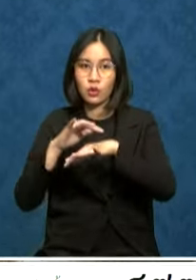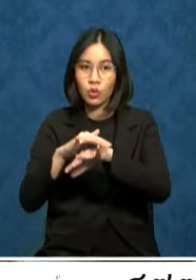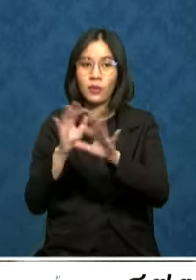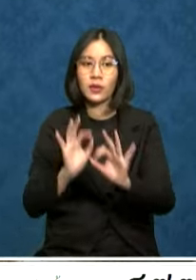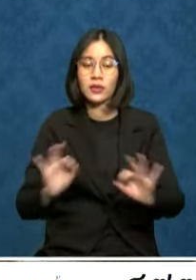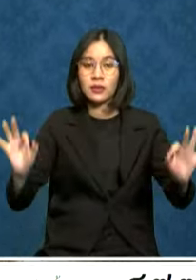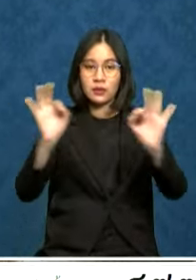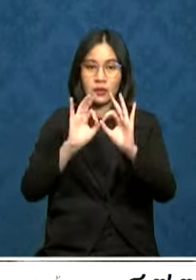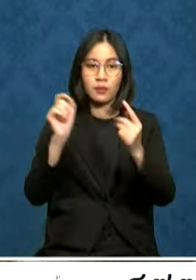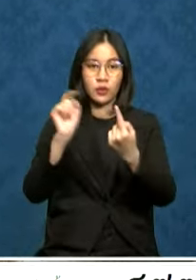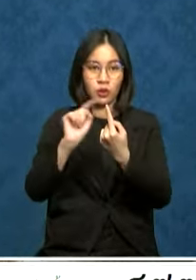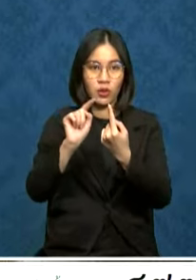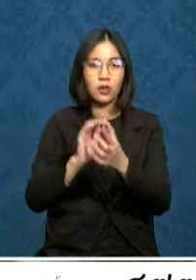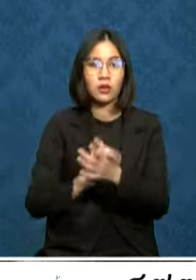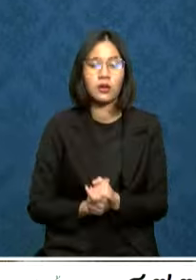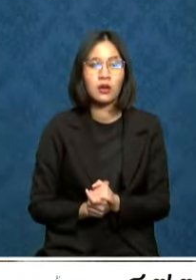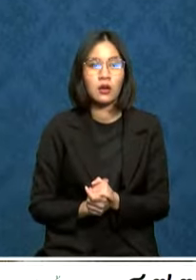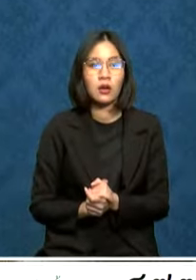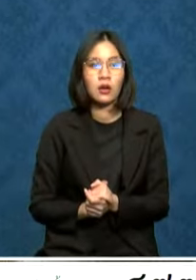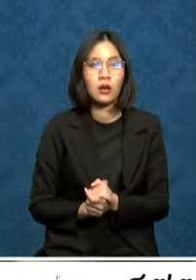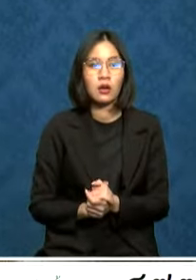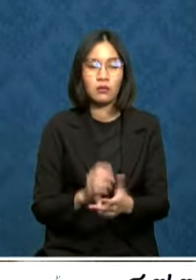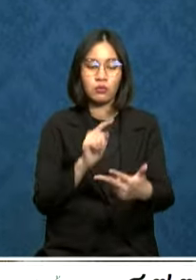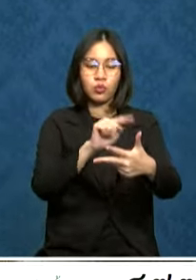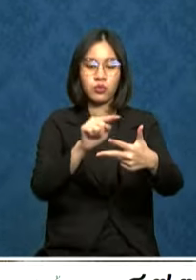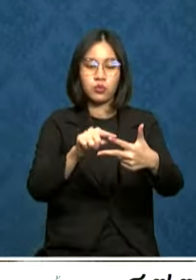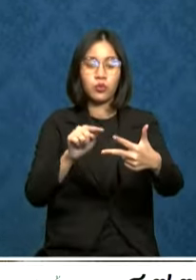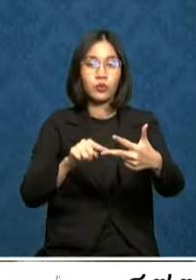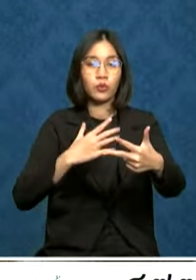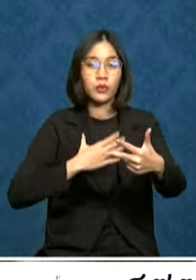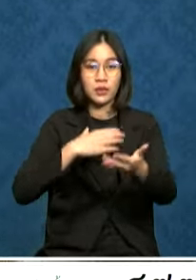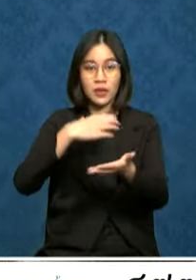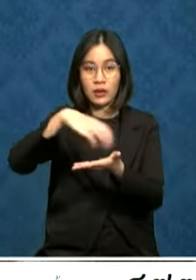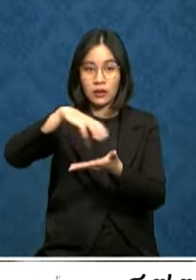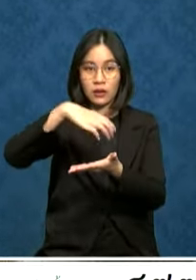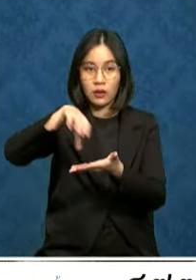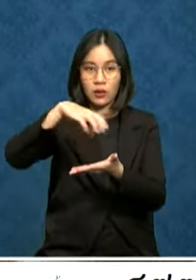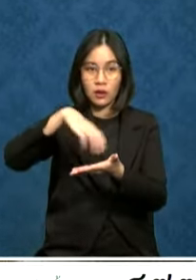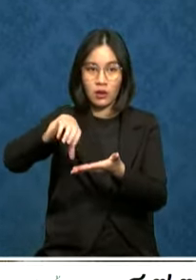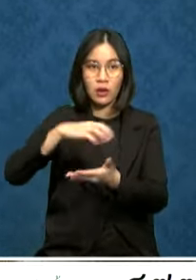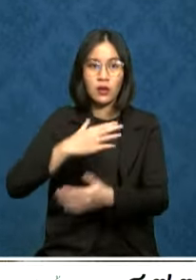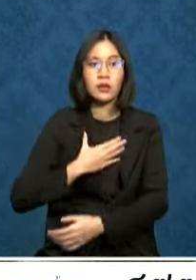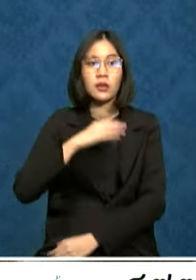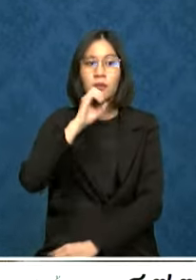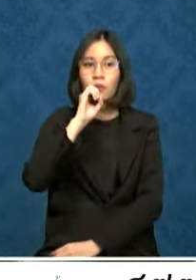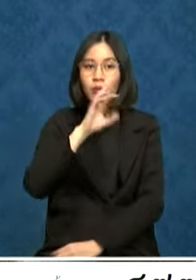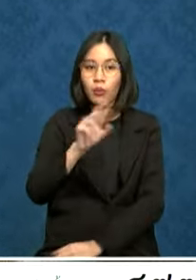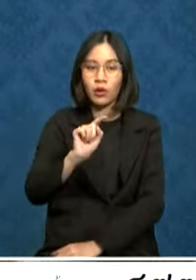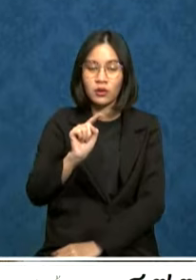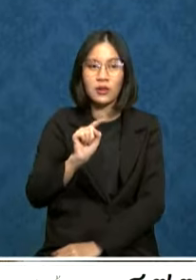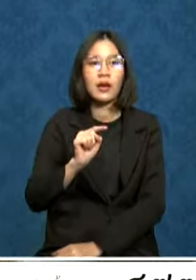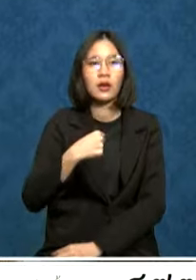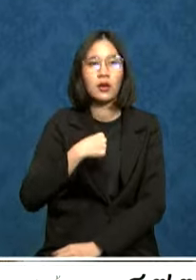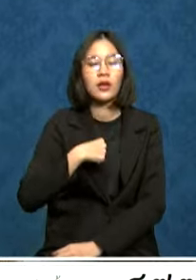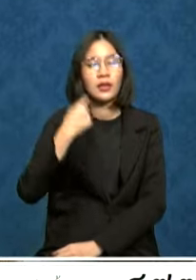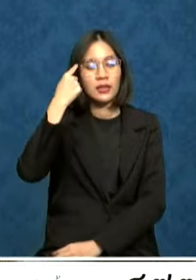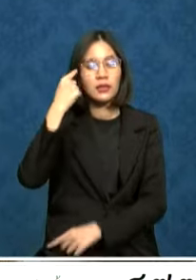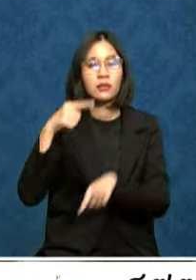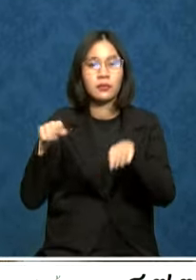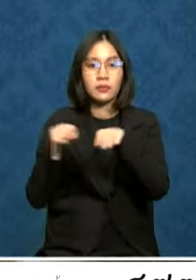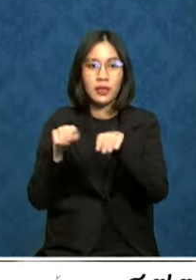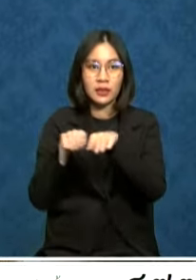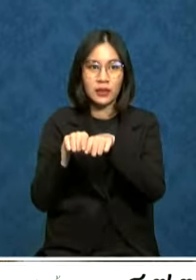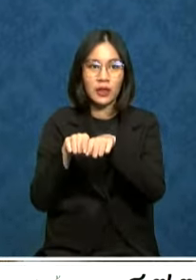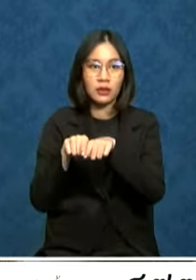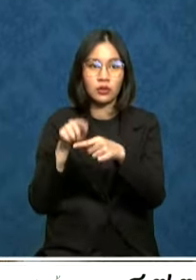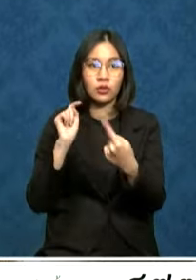เพราฉะนั้นจากทั้งสามประเด็นที่ดิฉันกล่าวมาดิฉับอกว่าดิฉันก็มีความเหนด้วยก